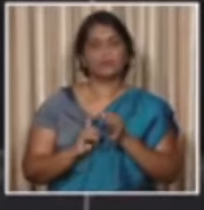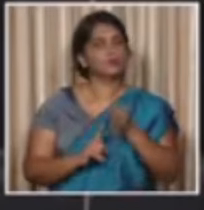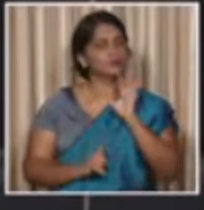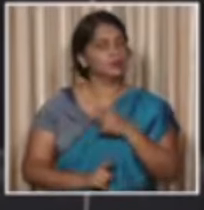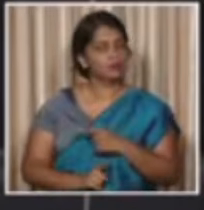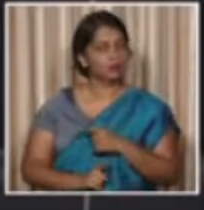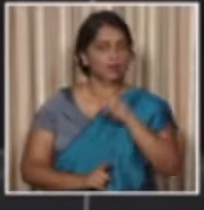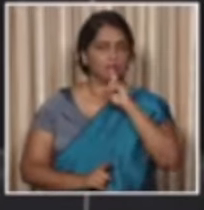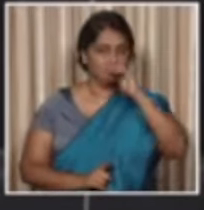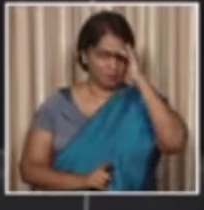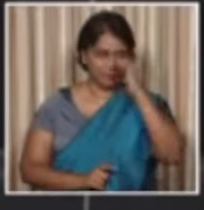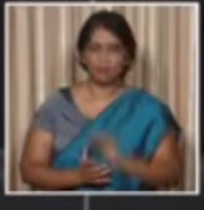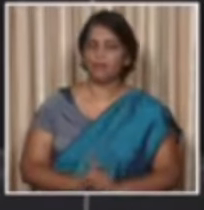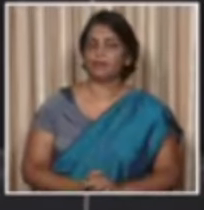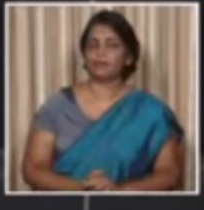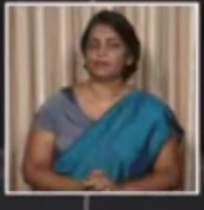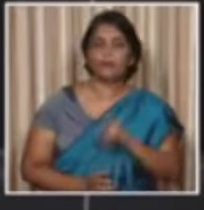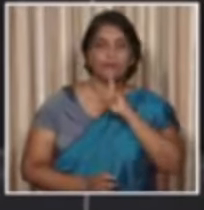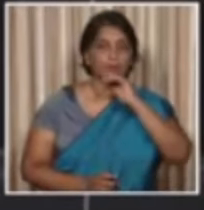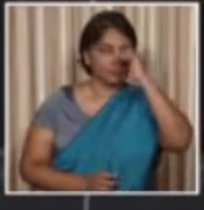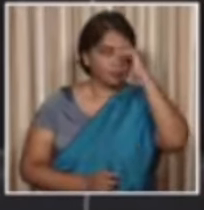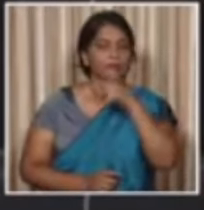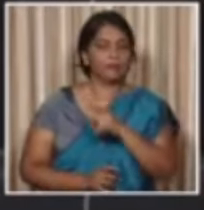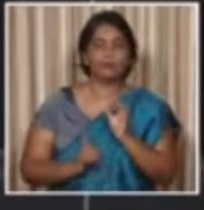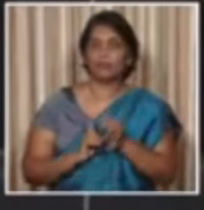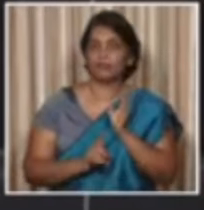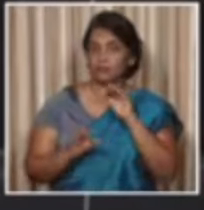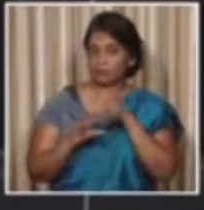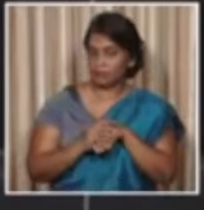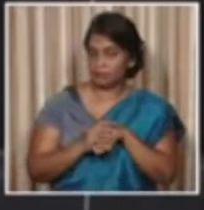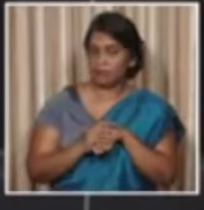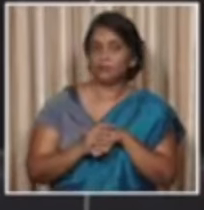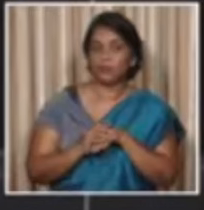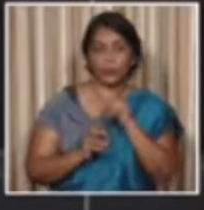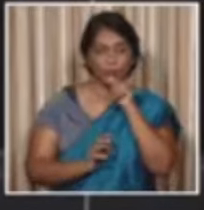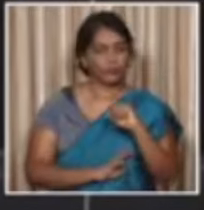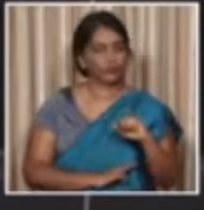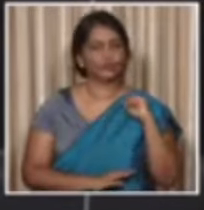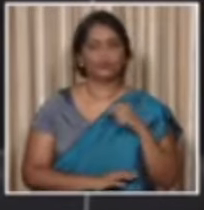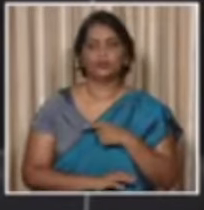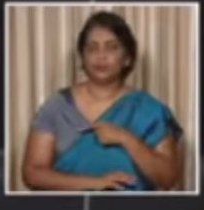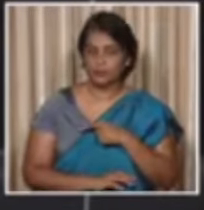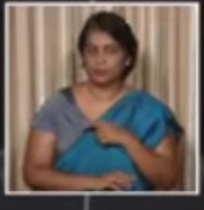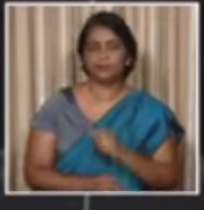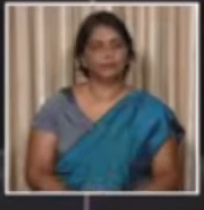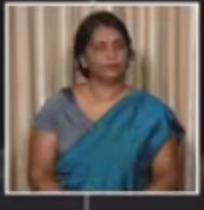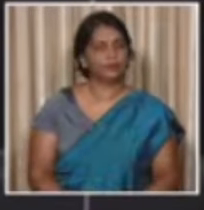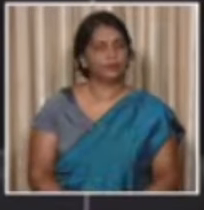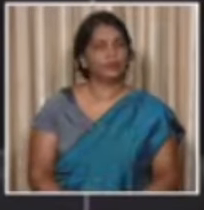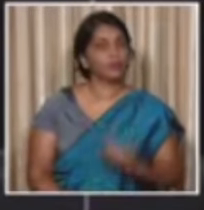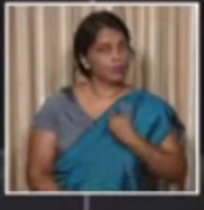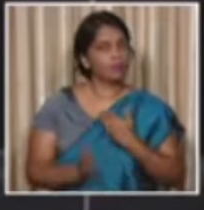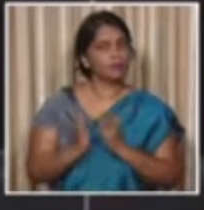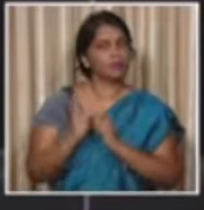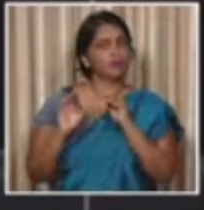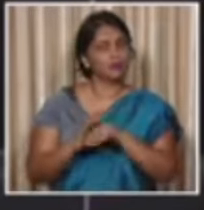සභාපතිතුමා කතානායකතුමා. කතානායකතුමා එහි සභාපති වන්නේ නිල බලයෙන්. මාද